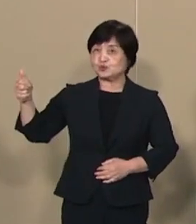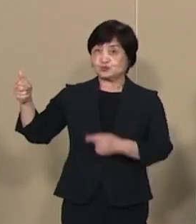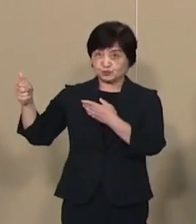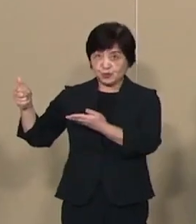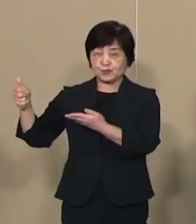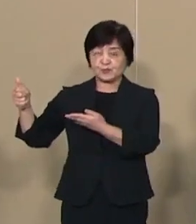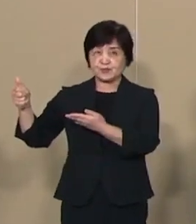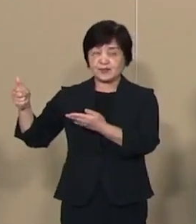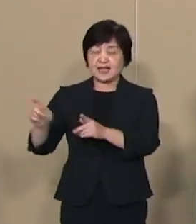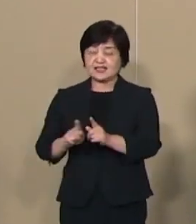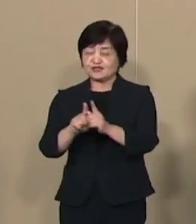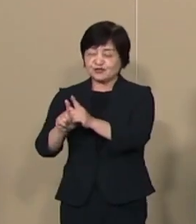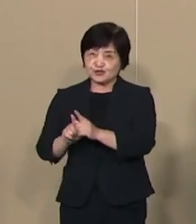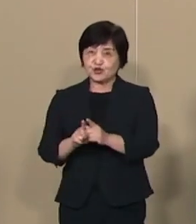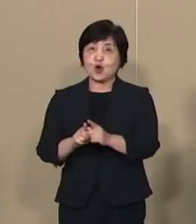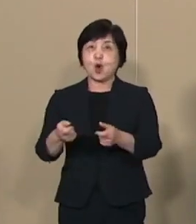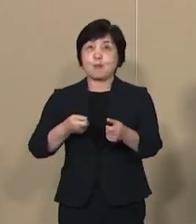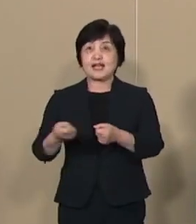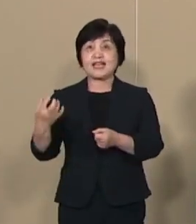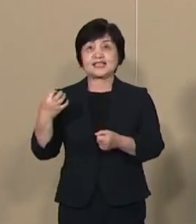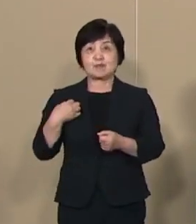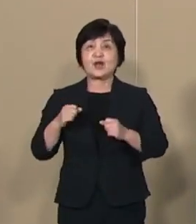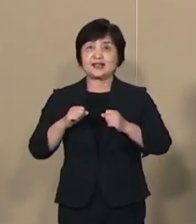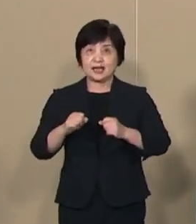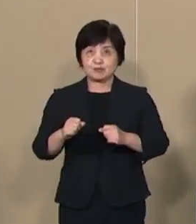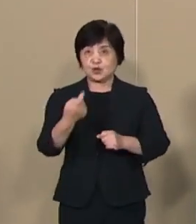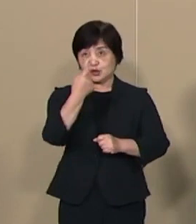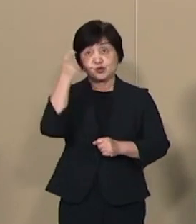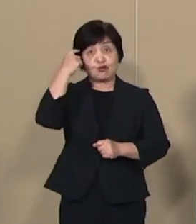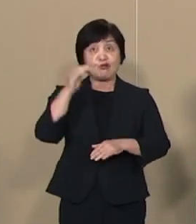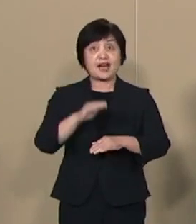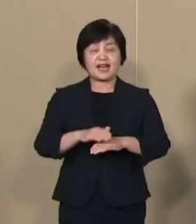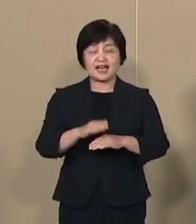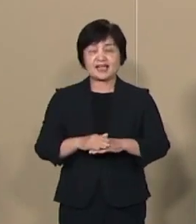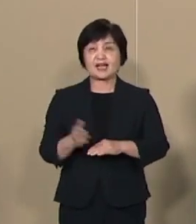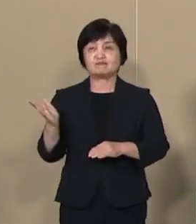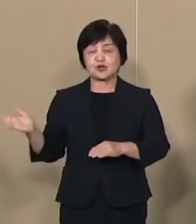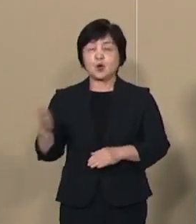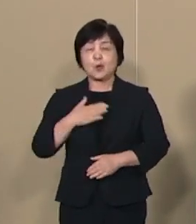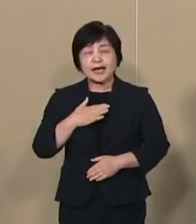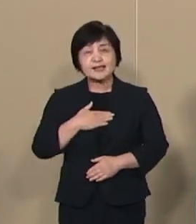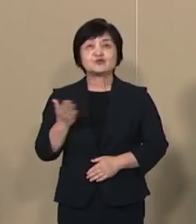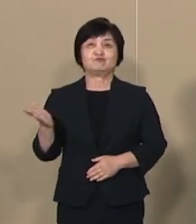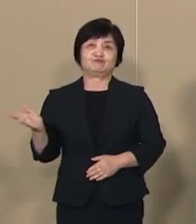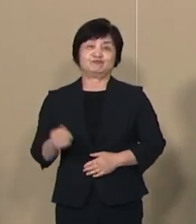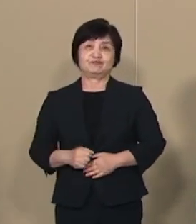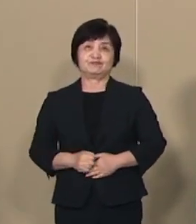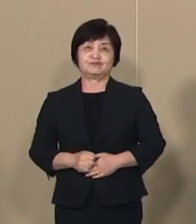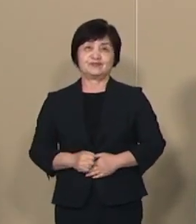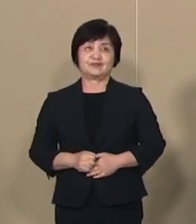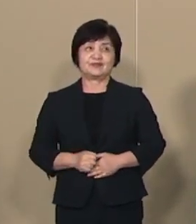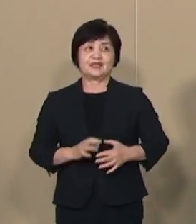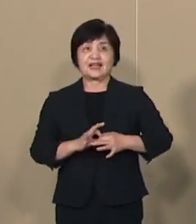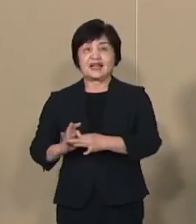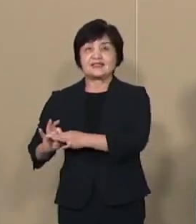もともとずっとねマネージャーやってたんで僕の考え方全部館知っていますだからあの間接的に